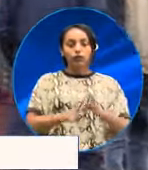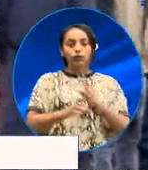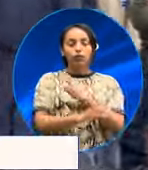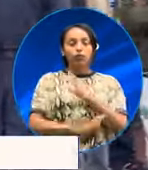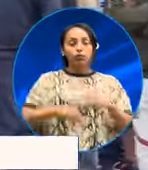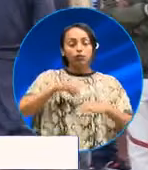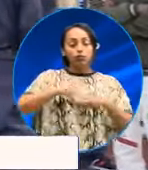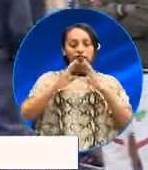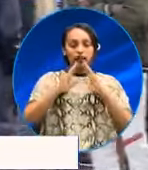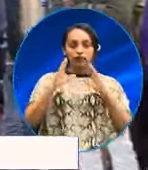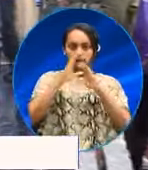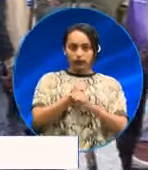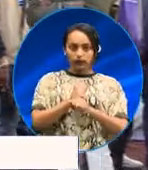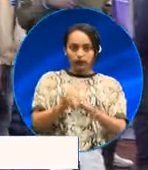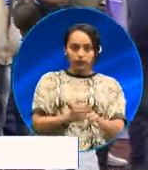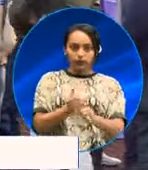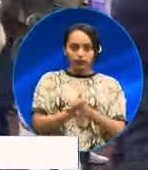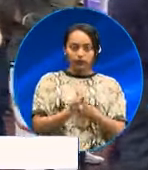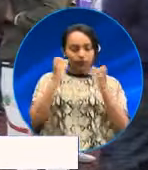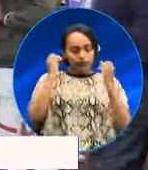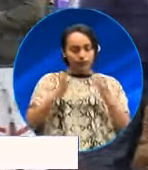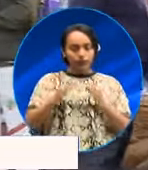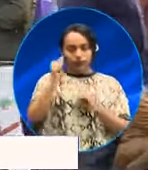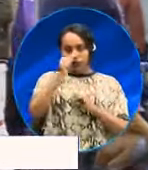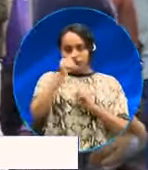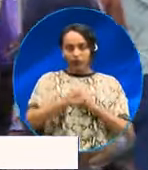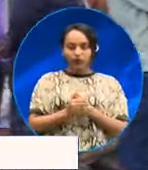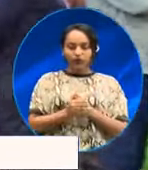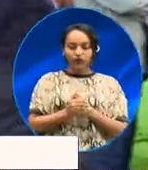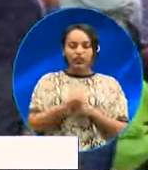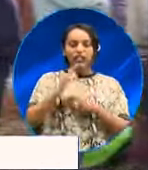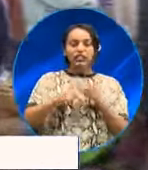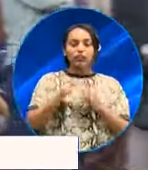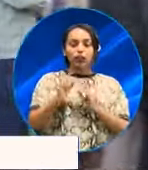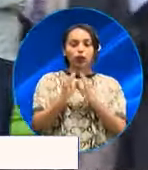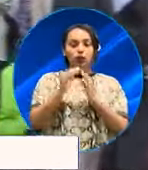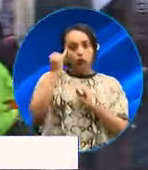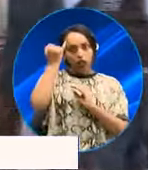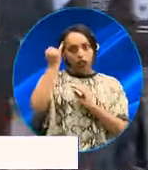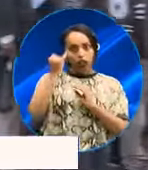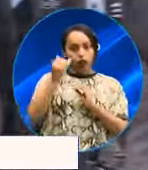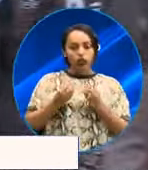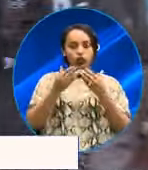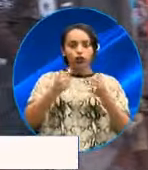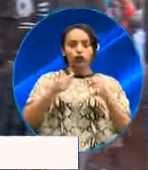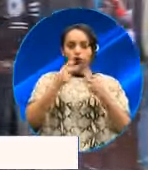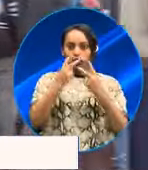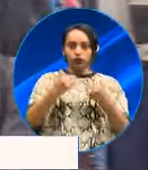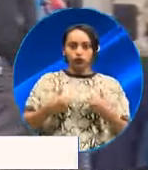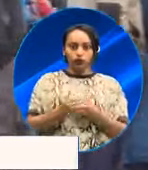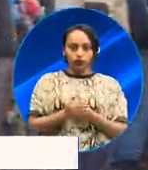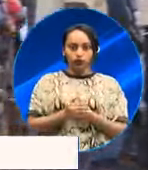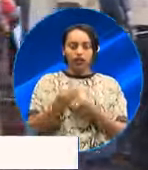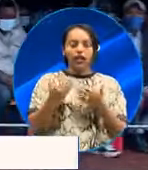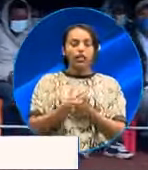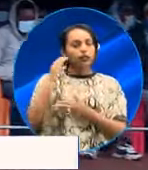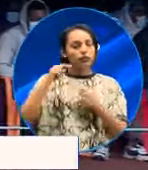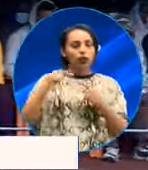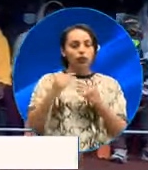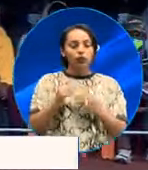ስድስተኛ ሀገራዊ ምርጫ በሰላም መጠናቀቁን ተከትሎ በርካታ ኢትዮጵያውያን ስለ ሂደቱ አስተያየቶቻቸውን ሲሰጡ ተስተውሏል። አዲስ